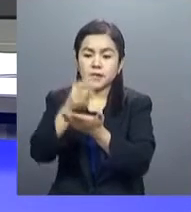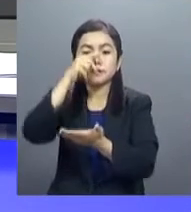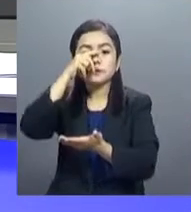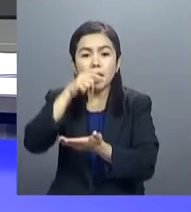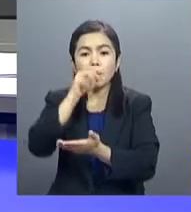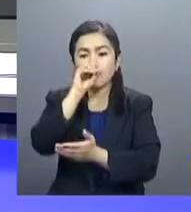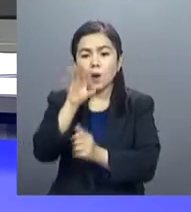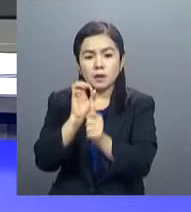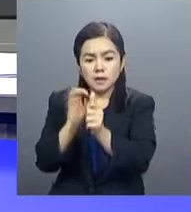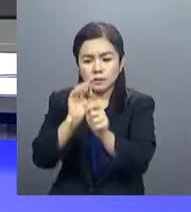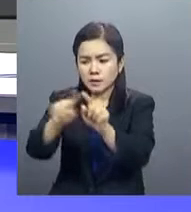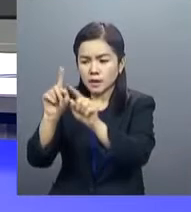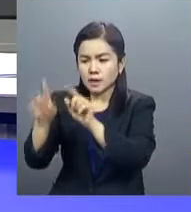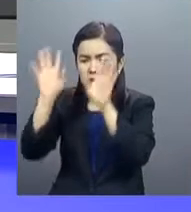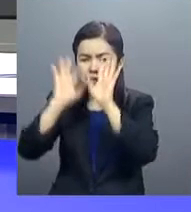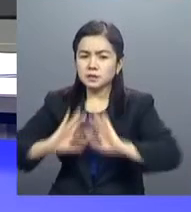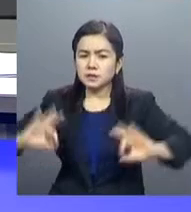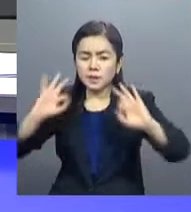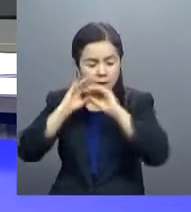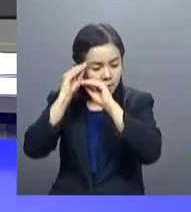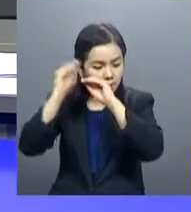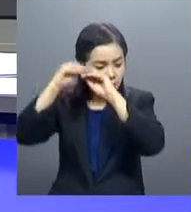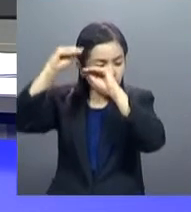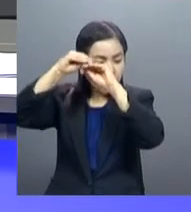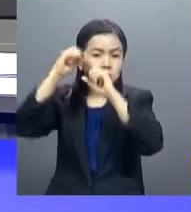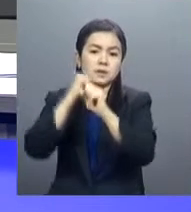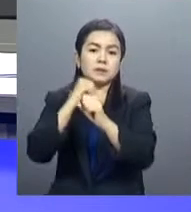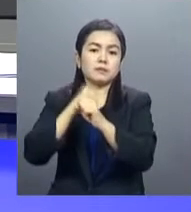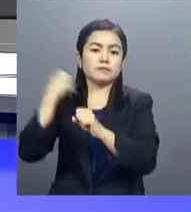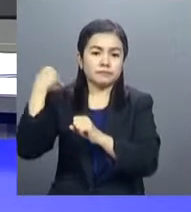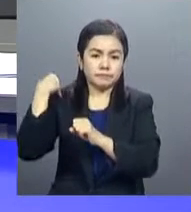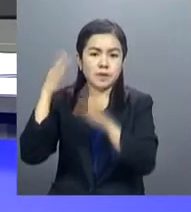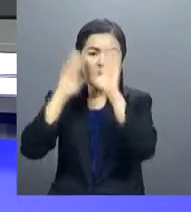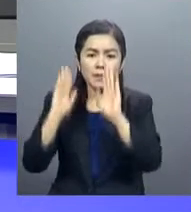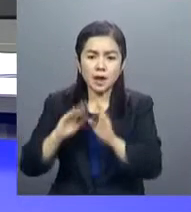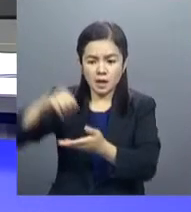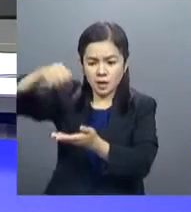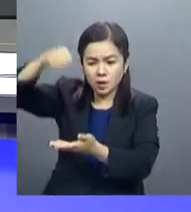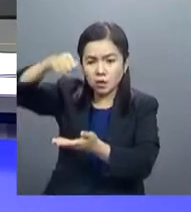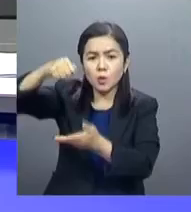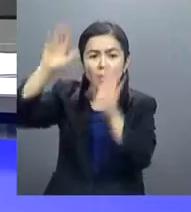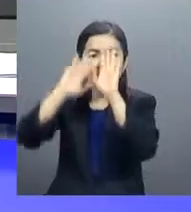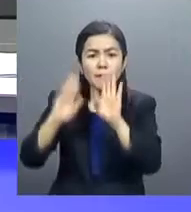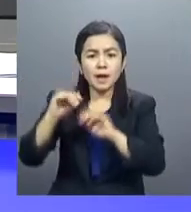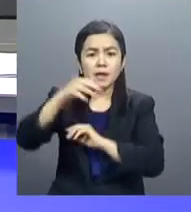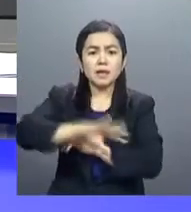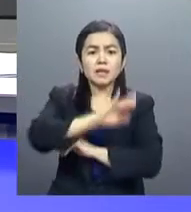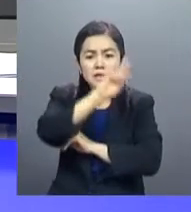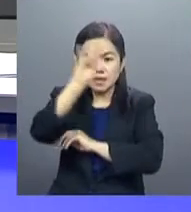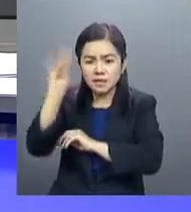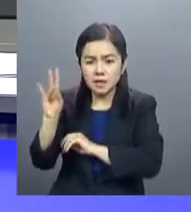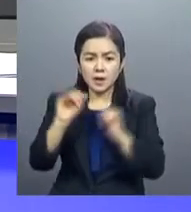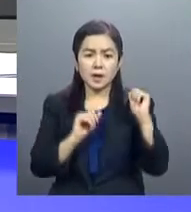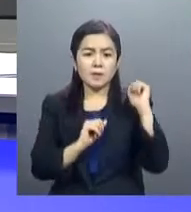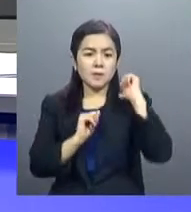ไซเนอร์นั้นมองสิ่งรอบตัวเป็นแรงบันดาลใจในการสร้างผลงานหลังจากถุงใส่ของสีรุ้งกลายเป็นที่สนใจและได้รับความนิย